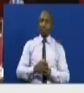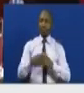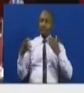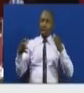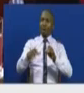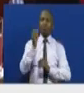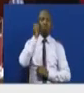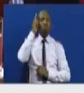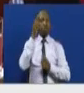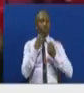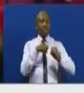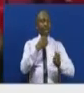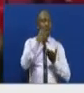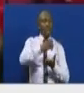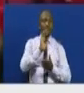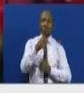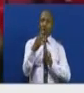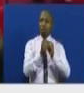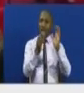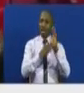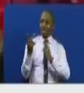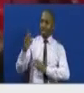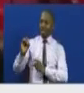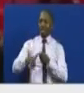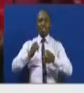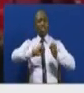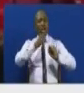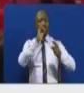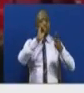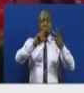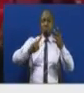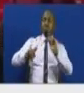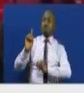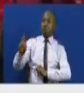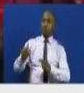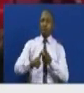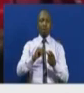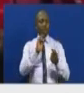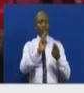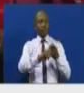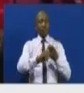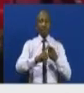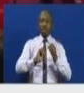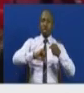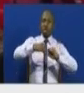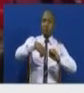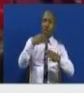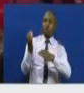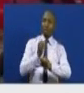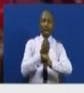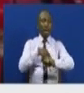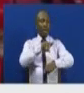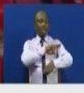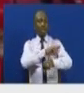bajeti ya fedha mwaka 2019-20 ulikabiliwa na changamoto mbalimbali zinazojumuisha changamoto za upatikanaji wa rasilimali